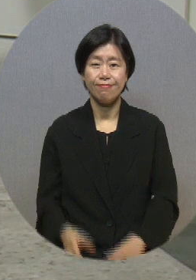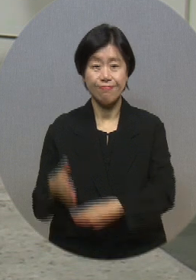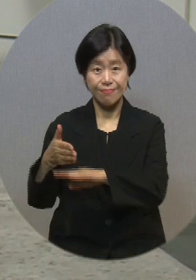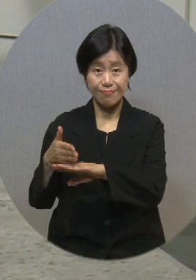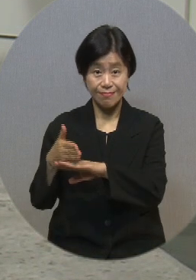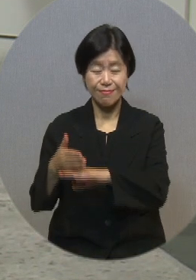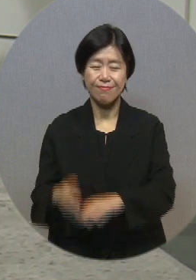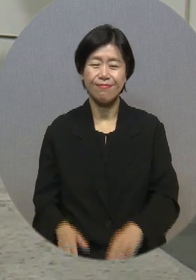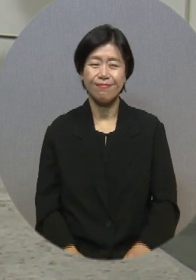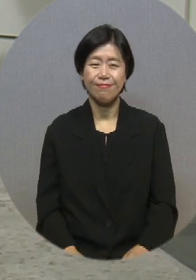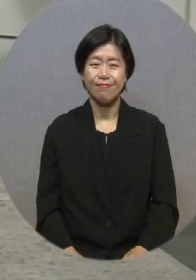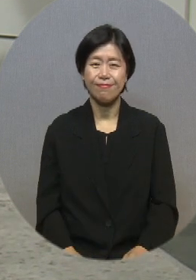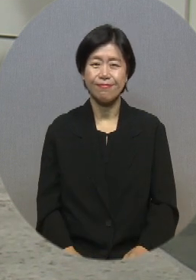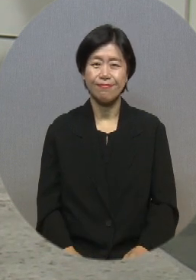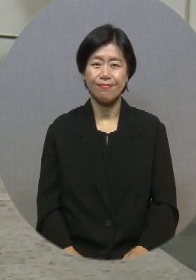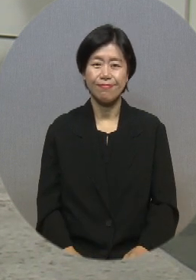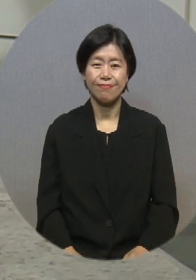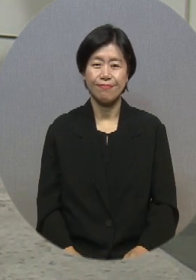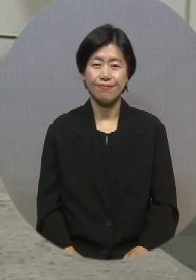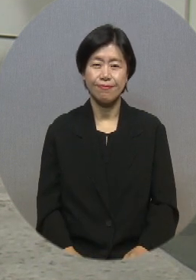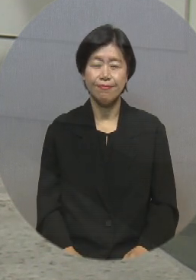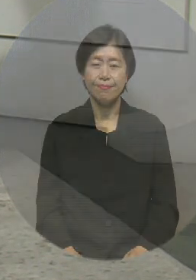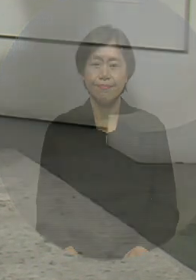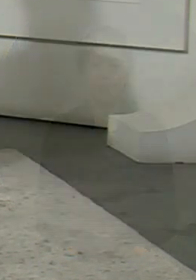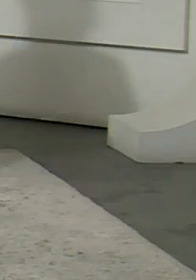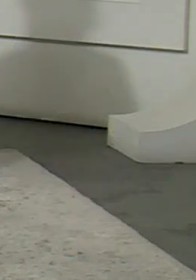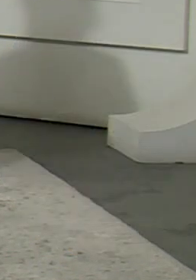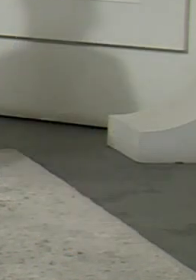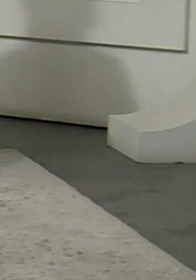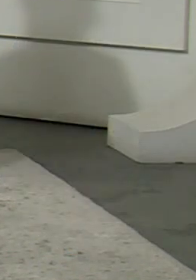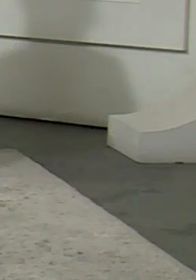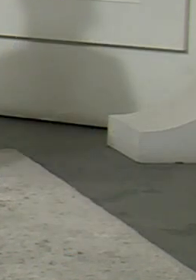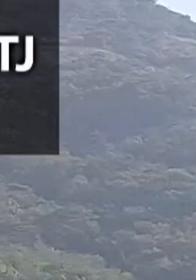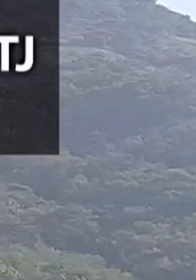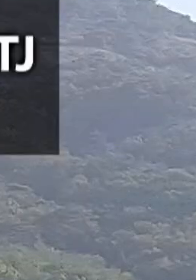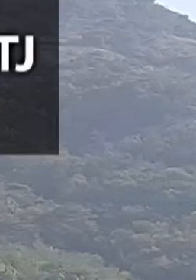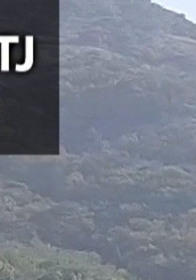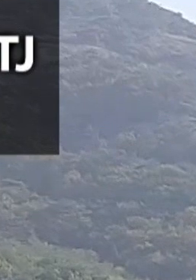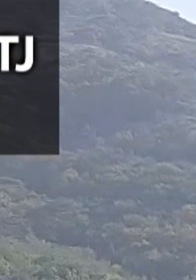감사합니다. 네, 네. 고장난 벽시계, 고장난 벽시계 듣겠습니다.